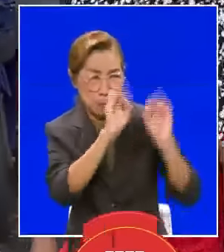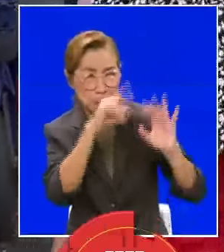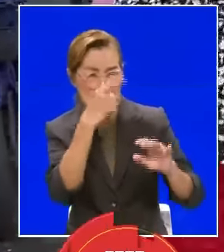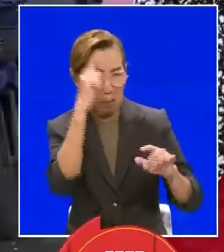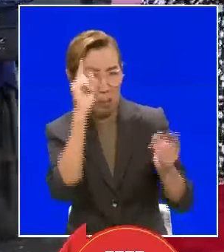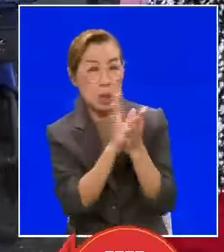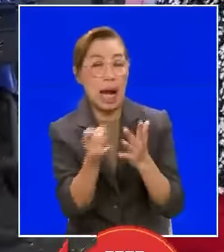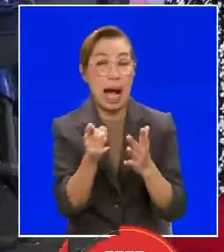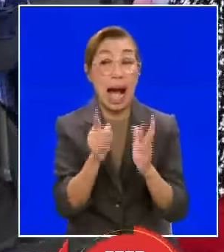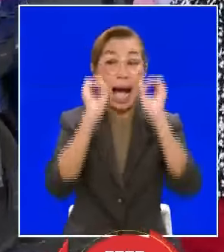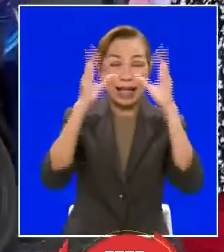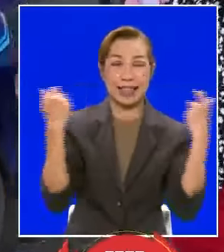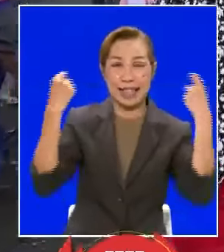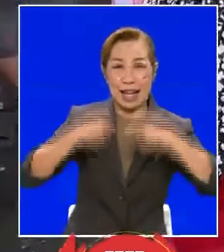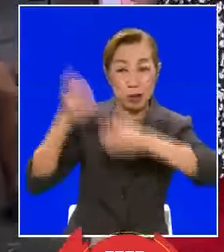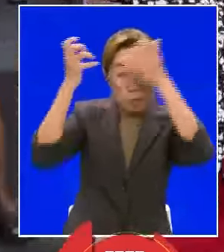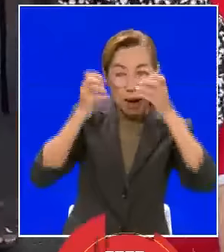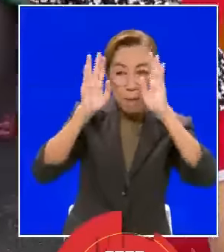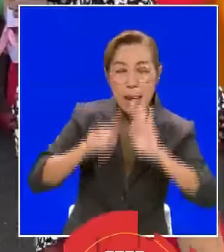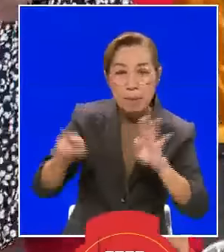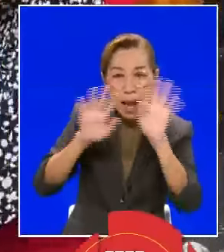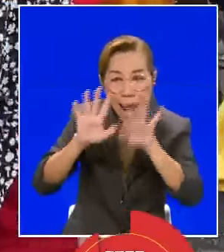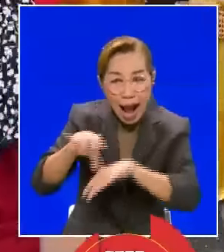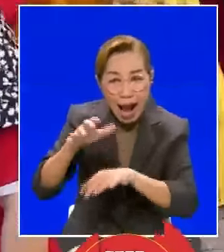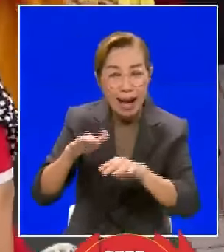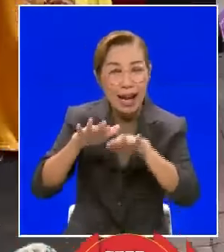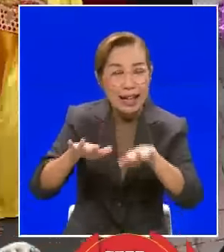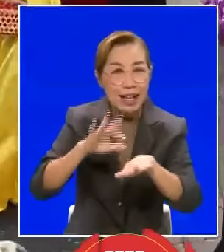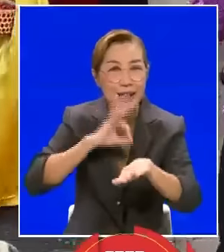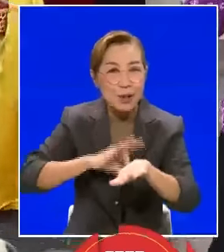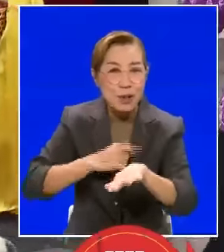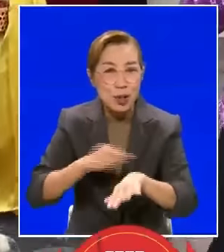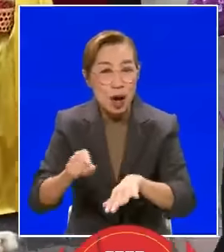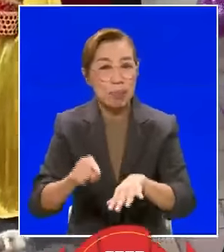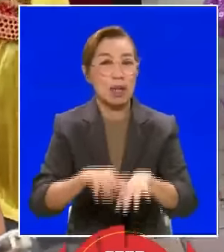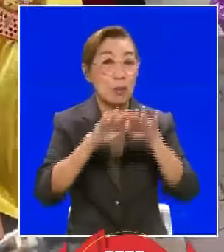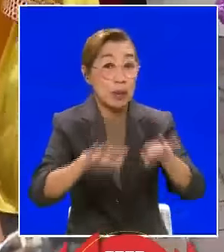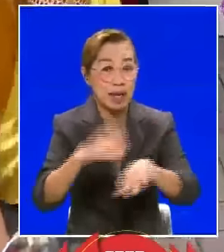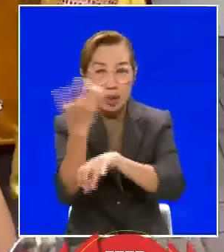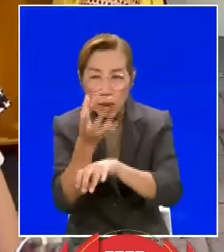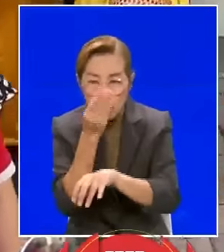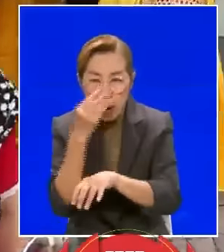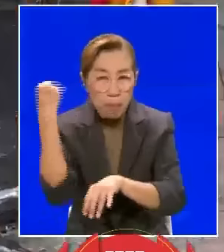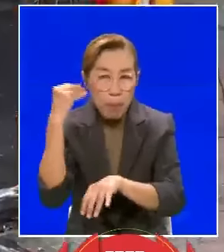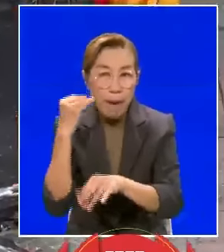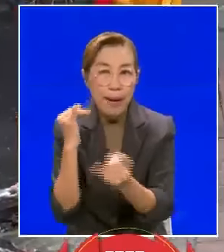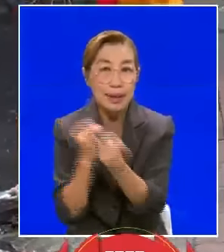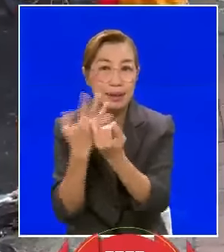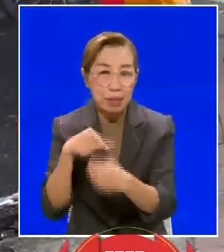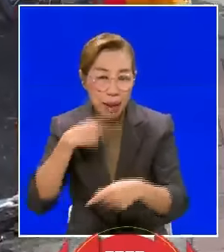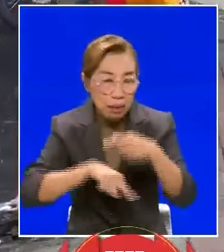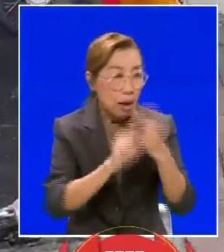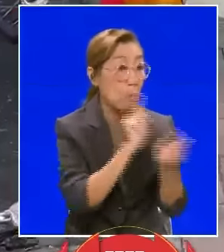นี้แหละแล้วเขาบอกว่าไม่ใช่แค่เด็กไม่งอแงนะคือเด็กคุ้นไงดูในทีวีบ่อยนะคุณครูผู้ปกครองก็ชอบ